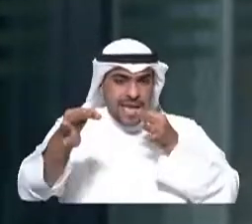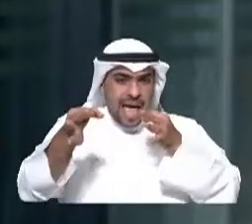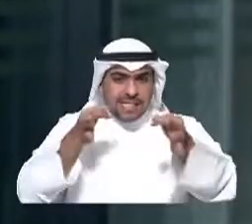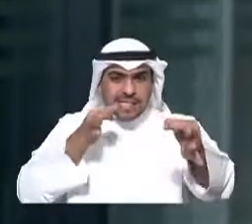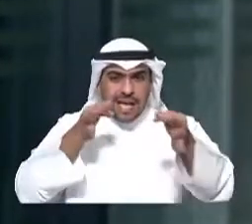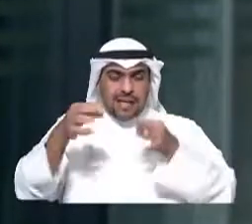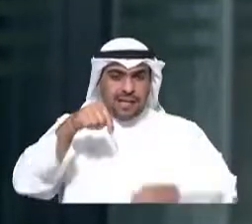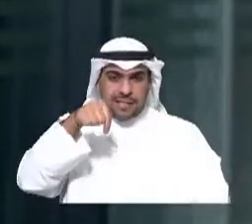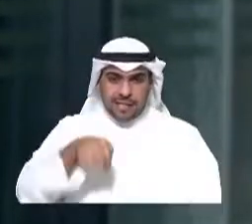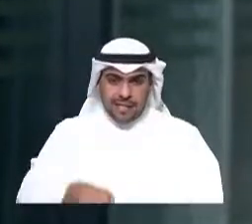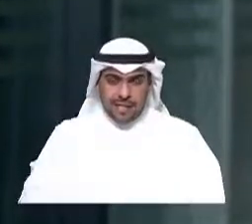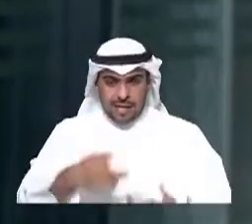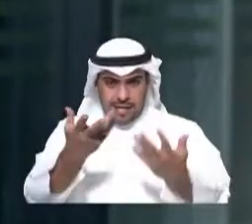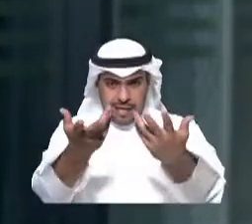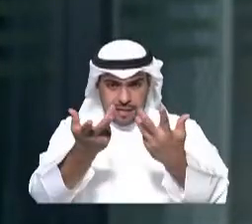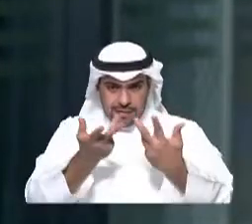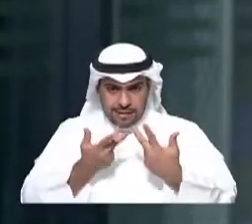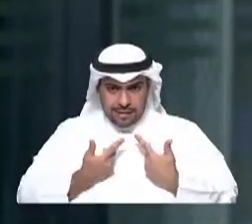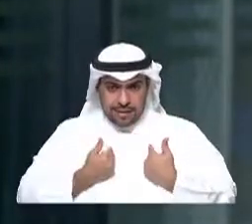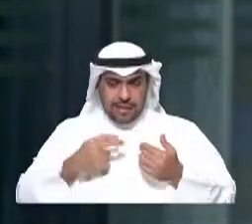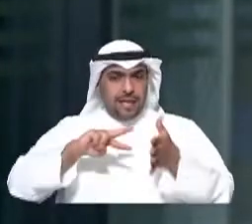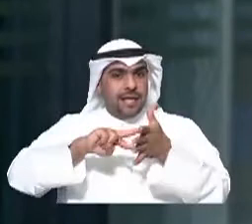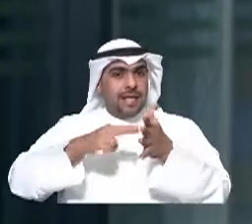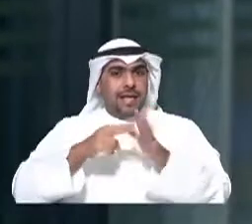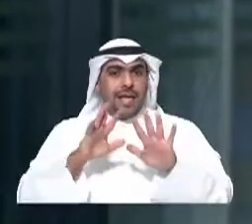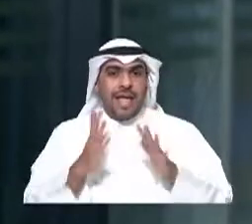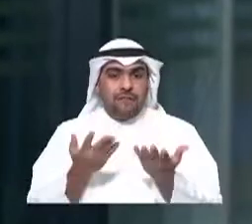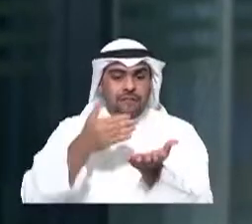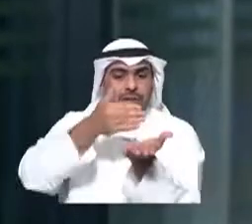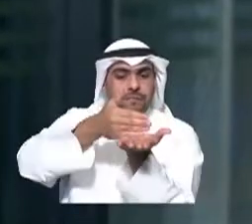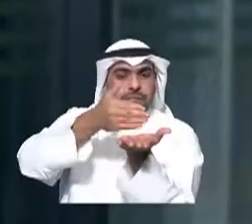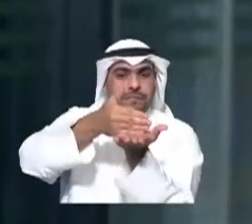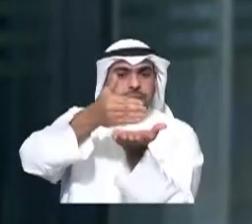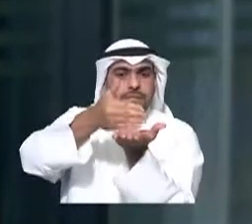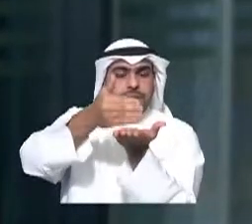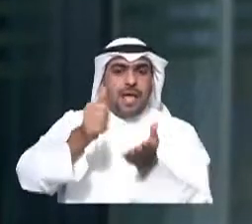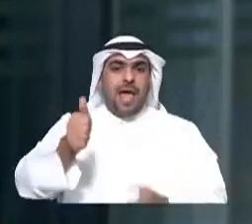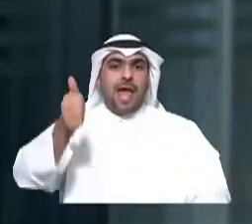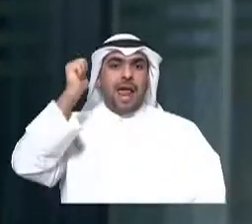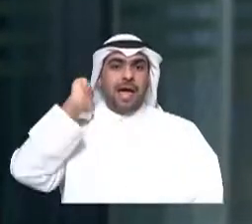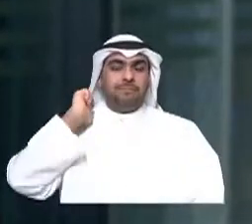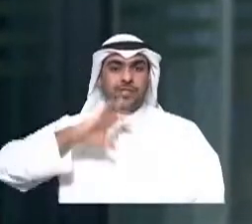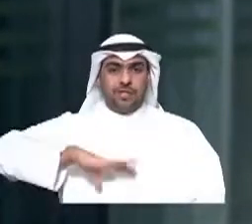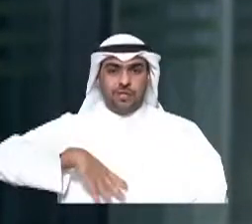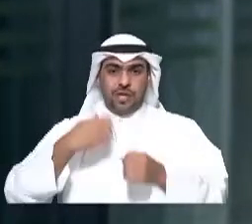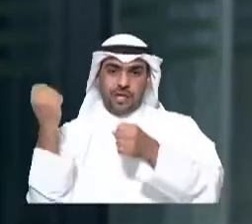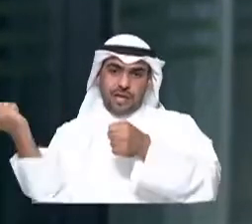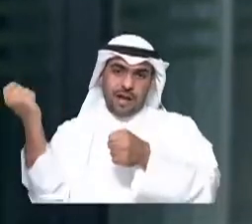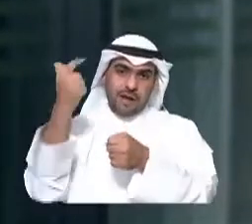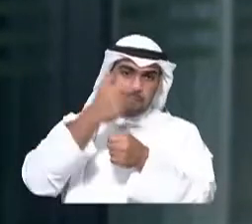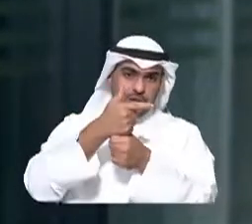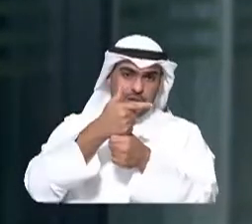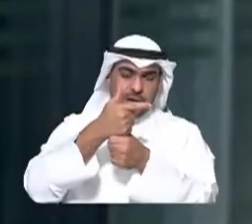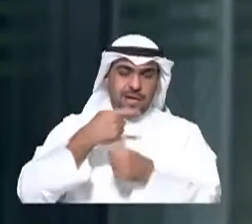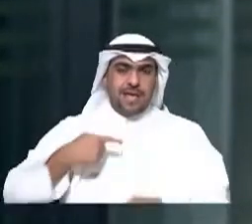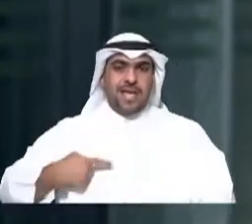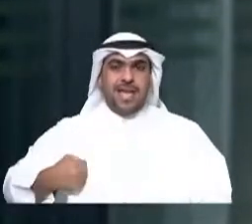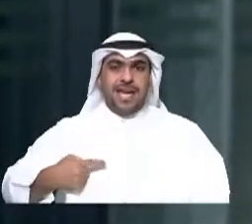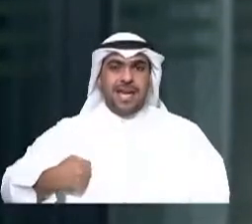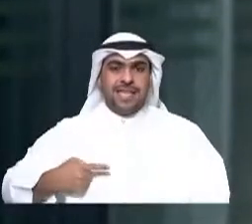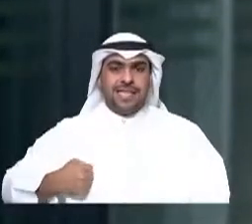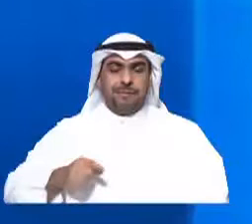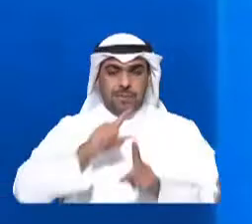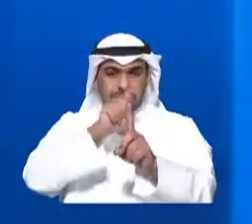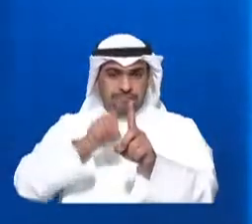ولي العهد حفظه الله، ينضم إلينا في الاستوديو المحلل السياسي الأستاذ حسين عبد